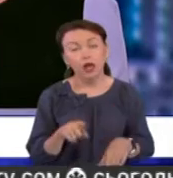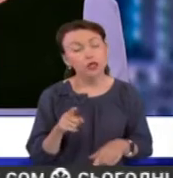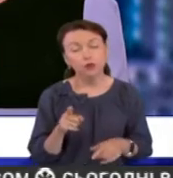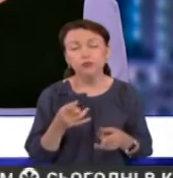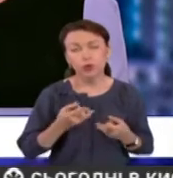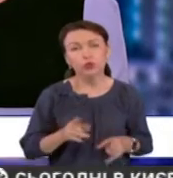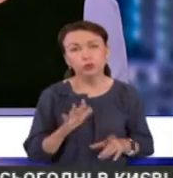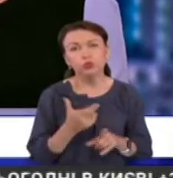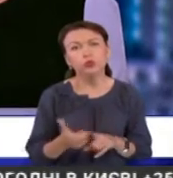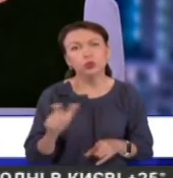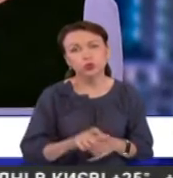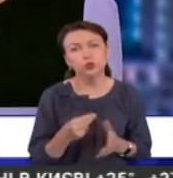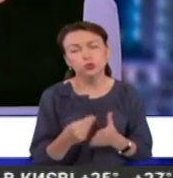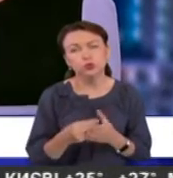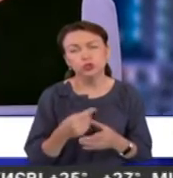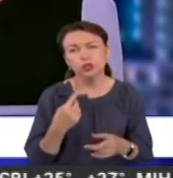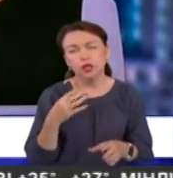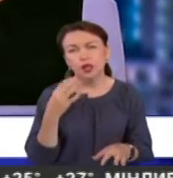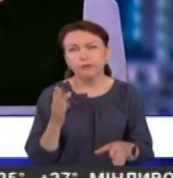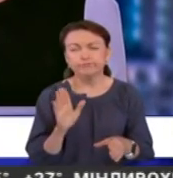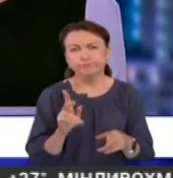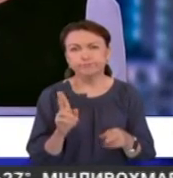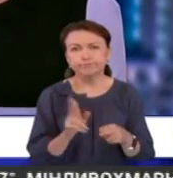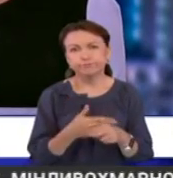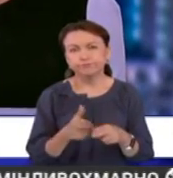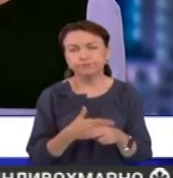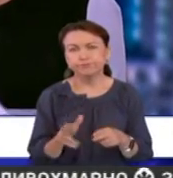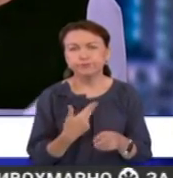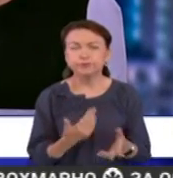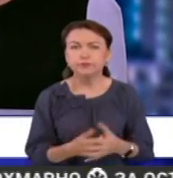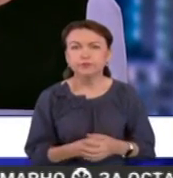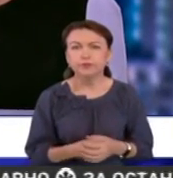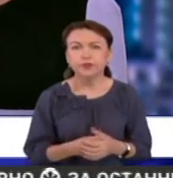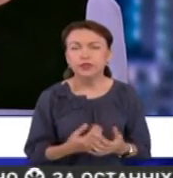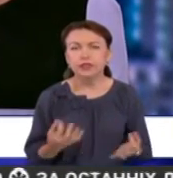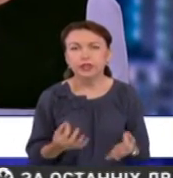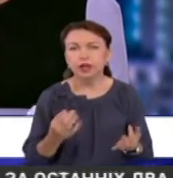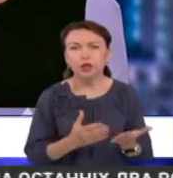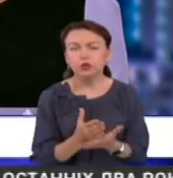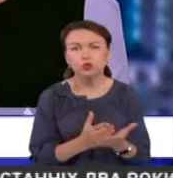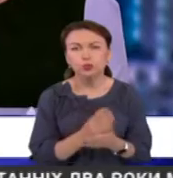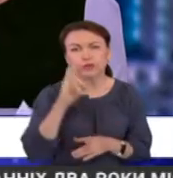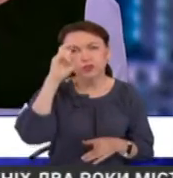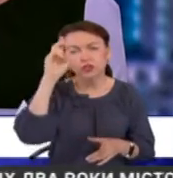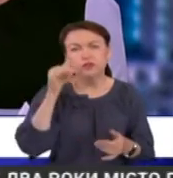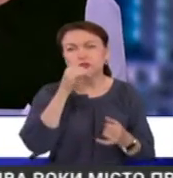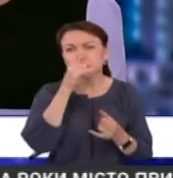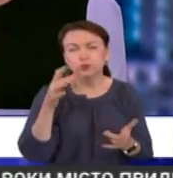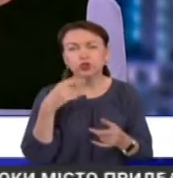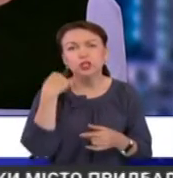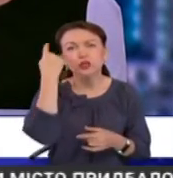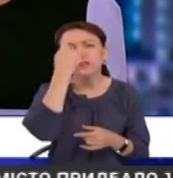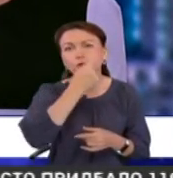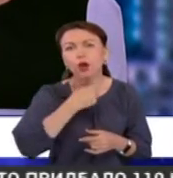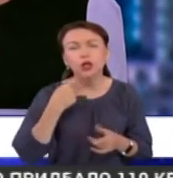обходитись в значно більшу суму. І не можна, ну, просто ніяка служба в державі не зможе індивідуально